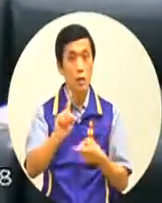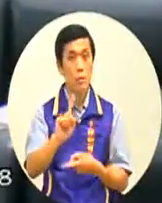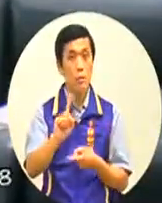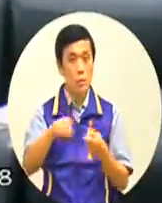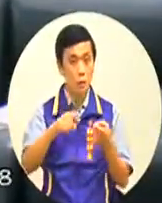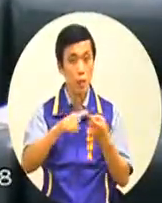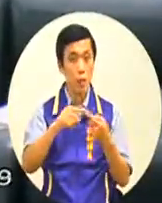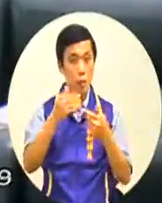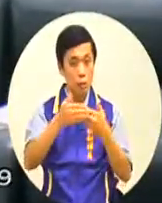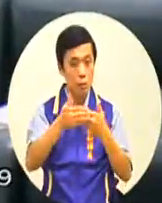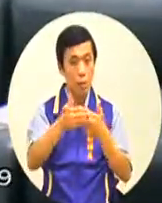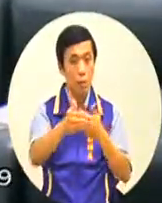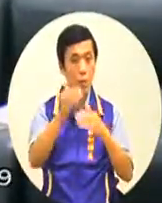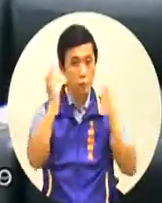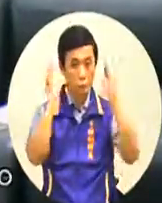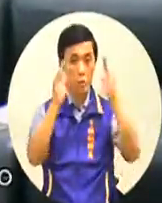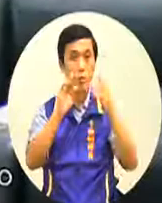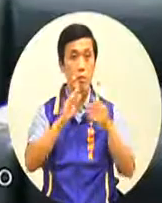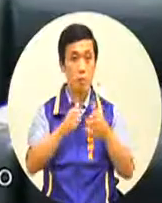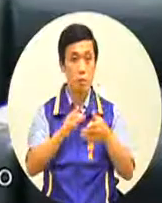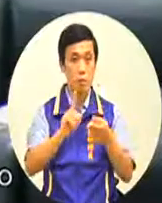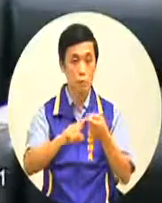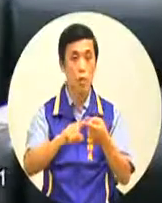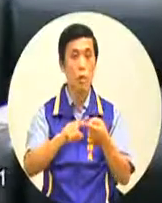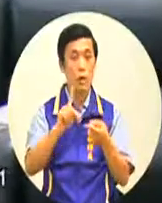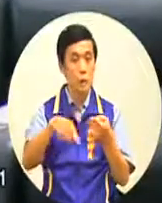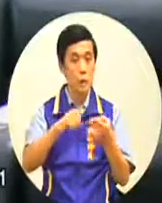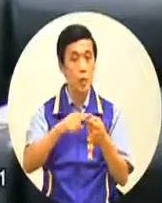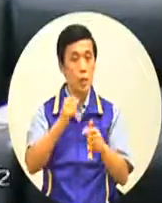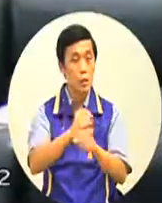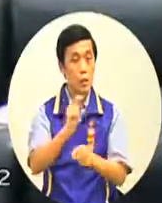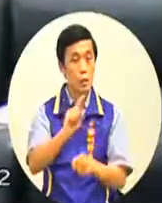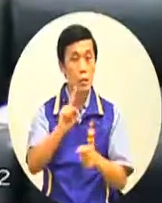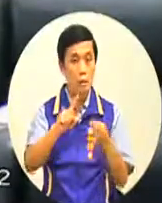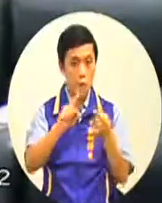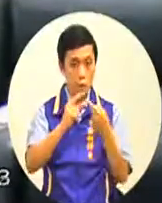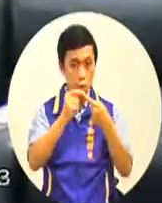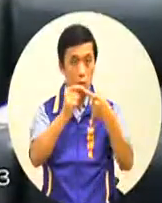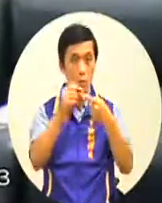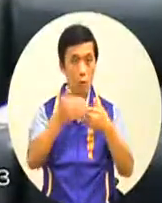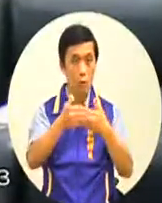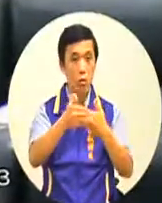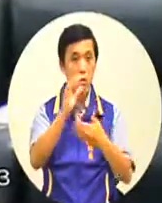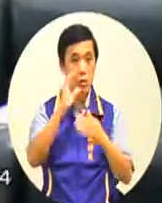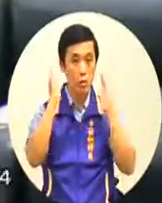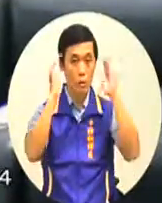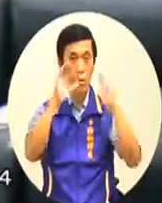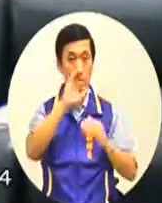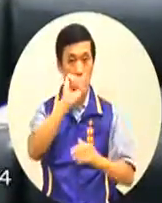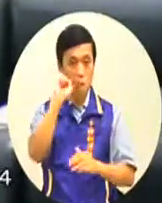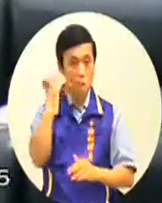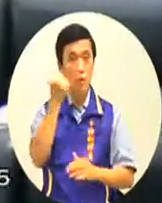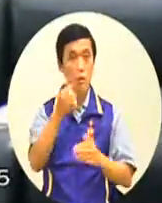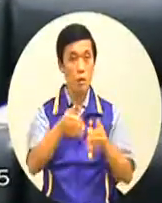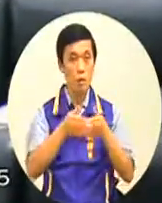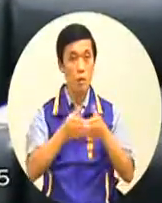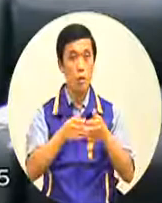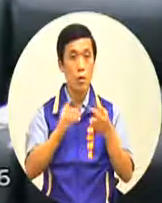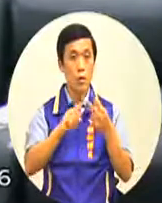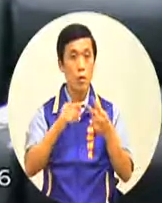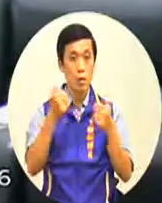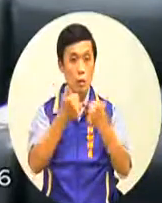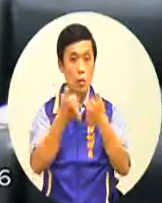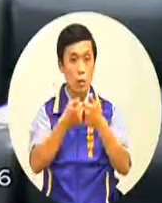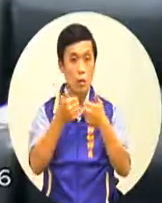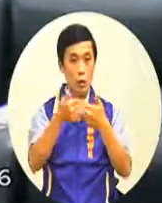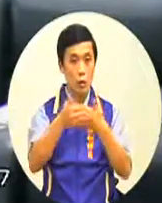个秩序，好、哦、啊，然后该怎么做啊？我干嘛应该第一个程序正义应该要有，把那个开会的那个步调应该要